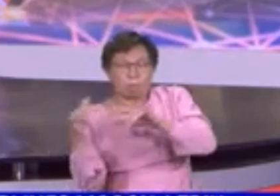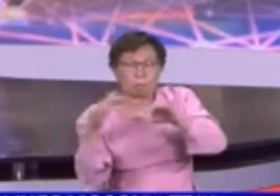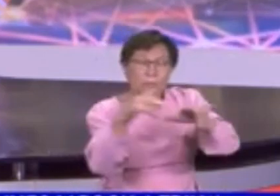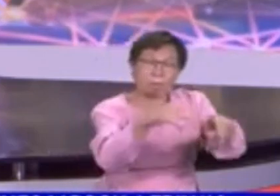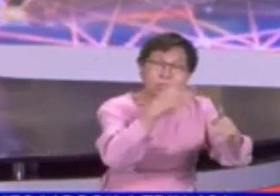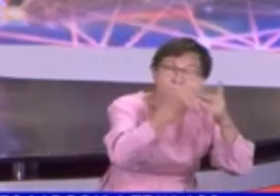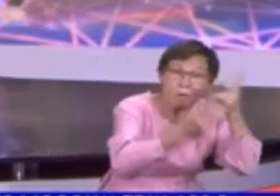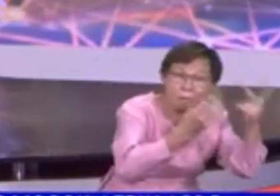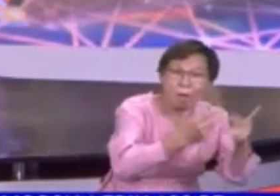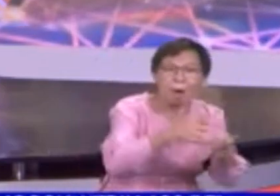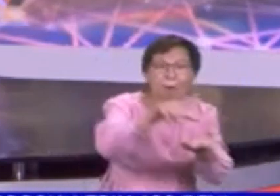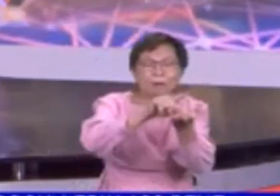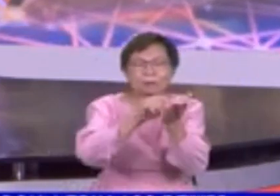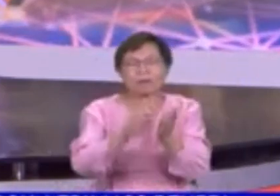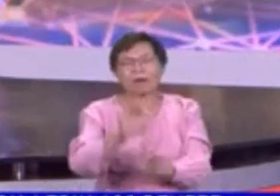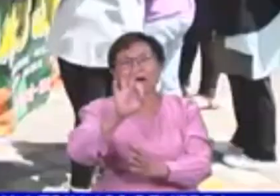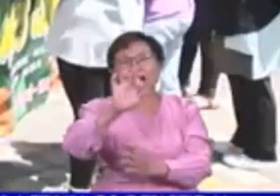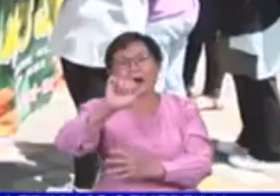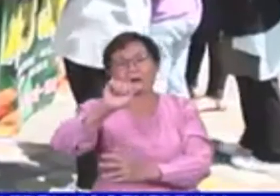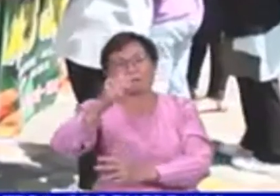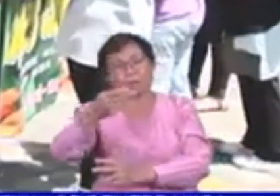laporan wartawan Fahmi Zaidi.